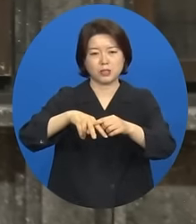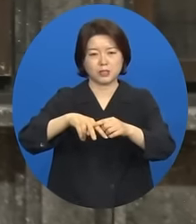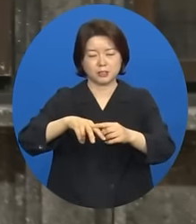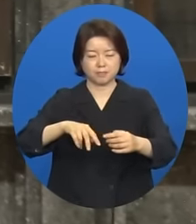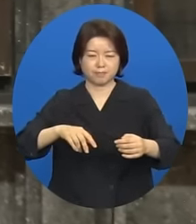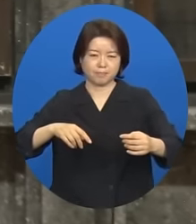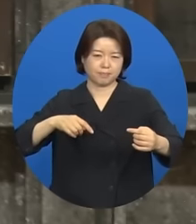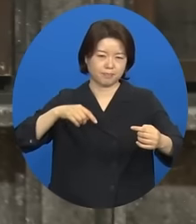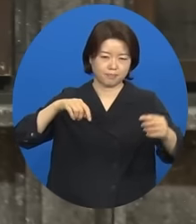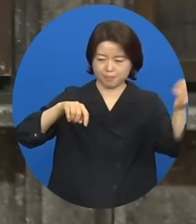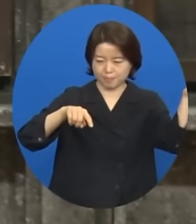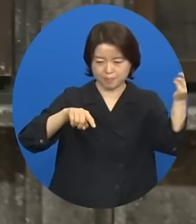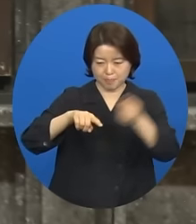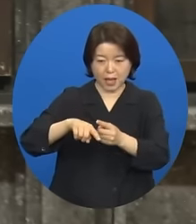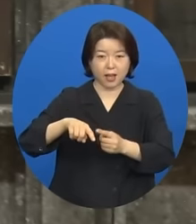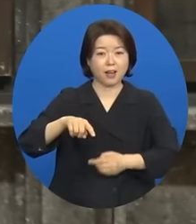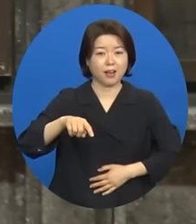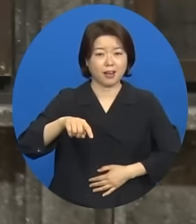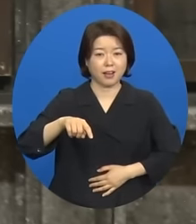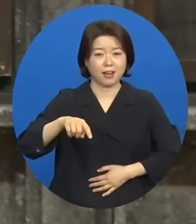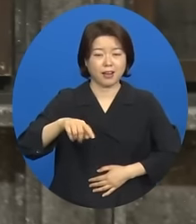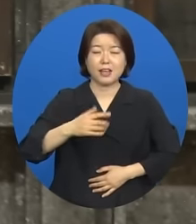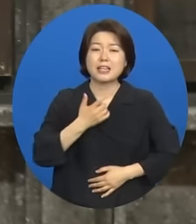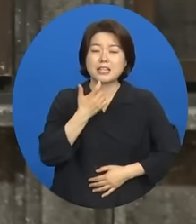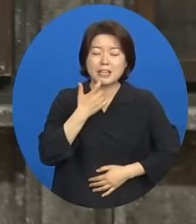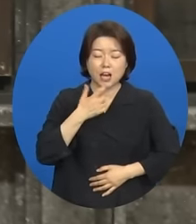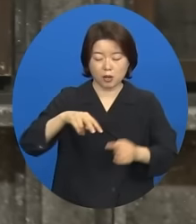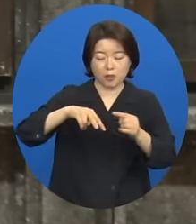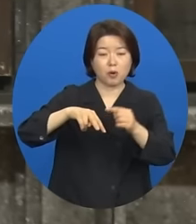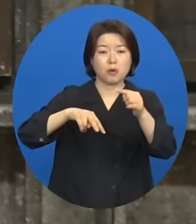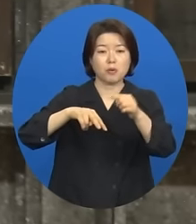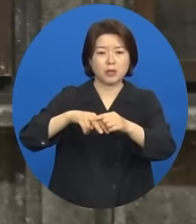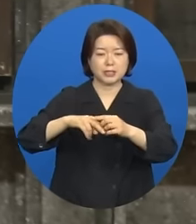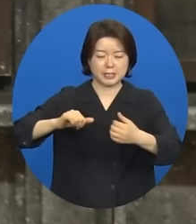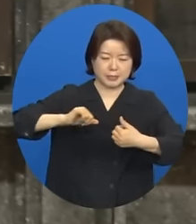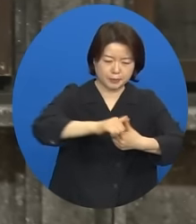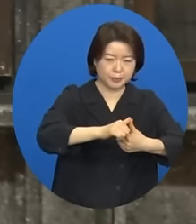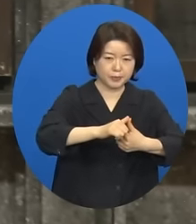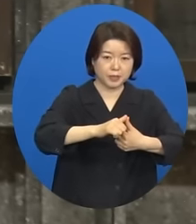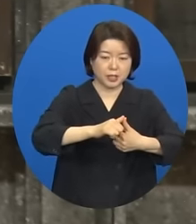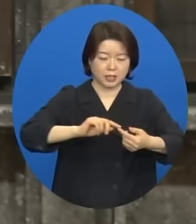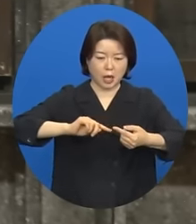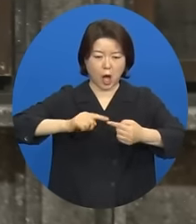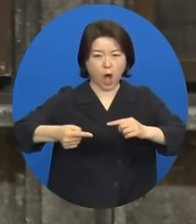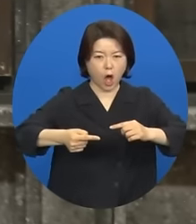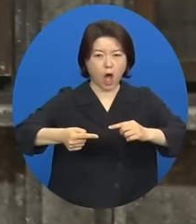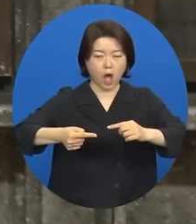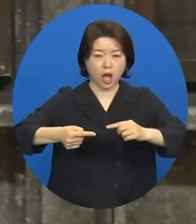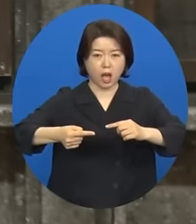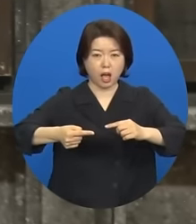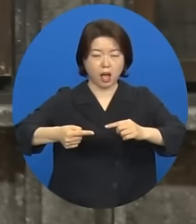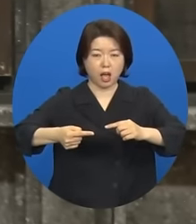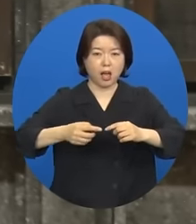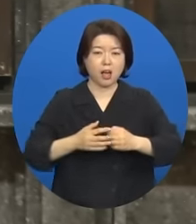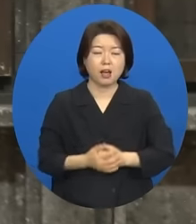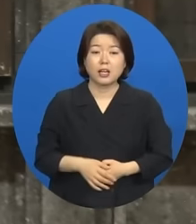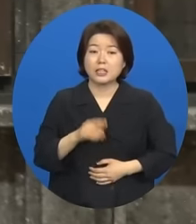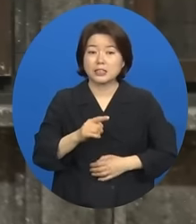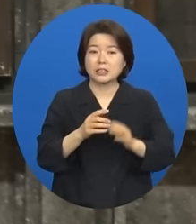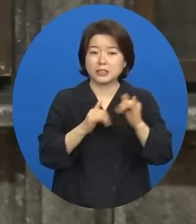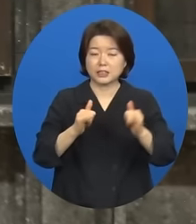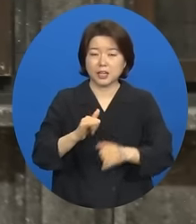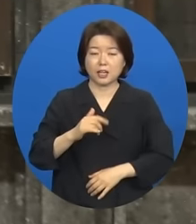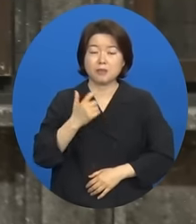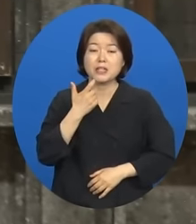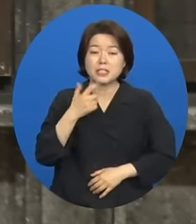번입니다. 야곱의 허벅지 관절이 그 사람과 씨름할 때 어긋나, 부러진 건 아니었어요. 근데 어긋났어요. 그 사람이 야곱의